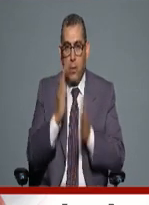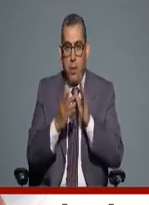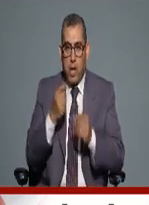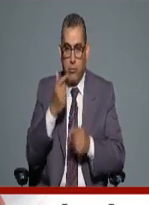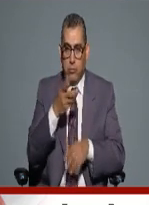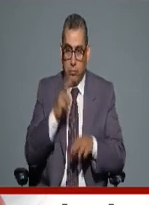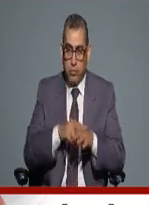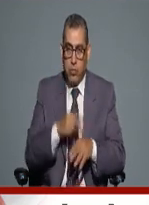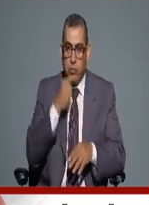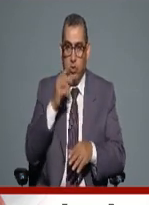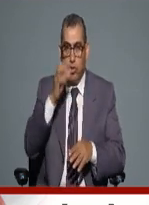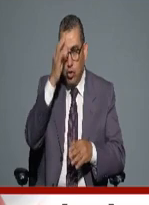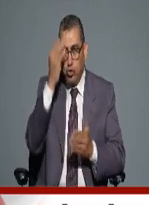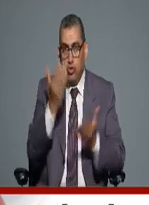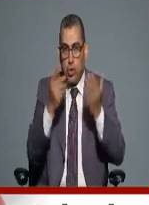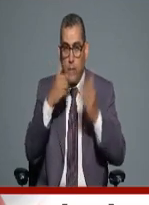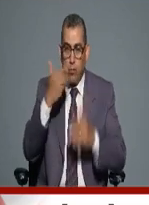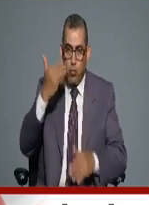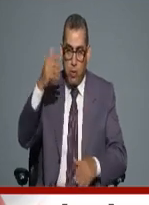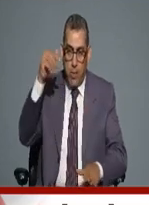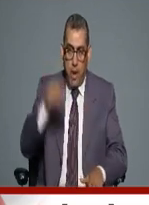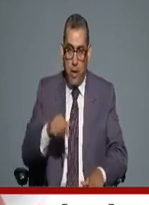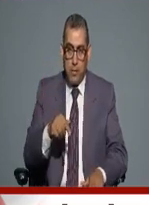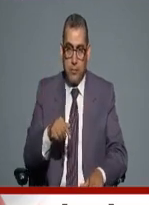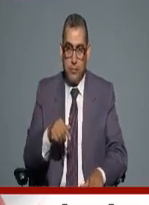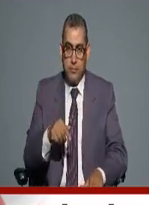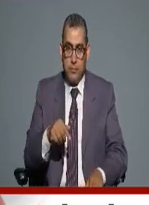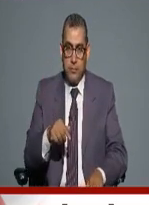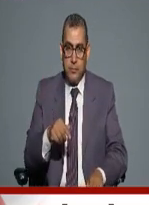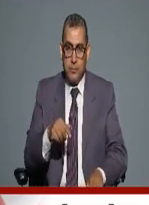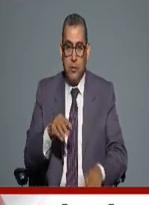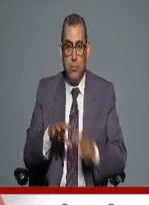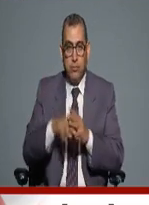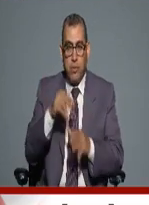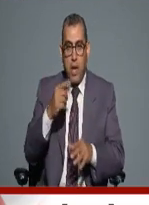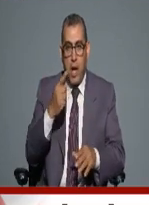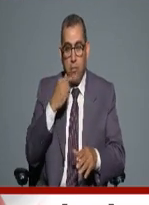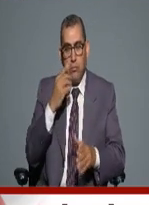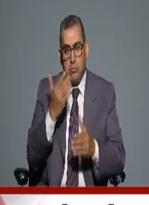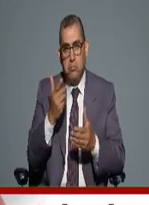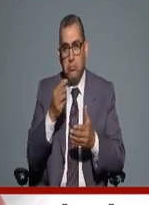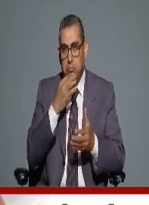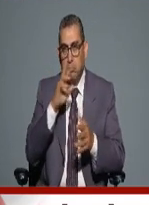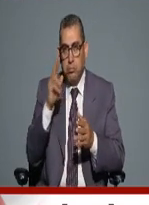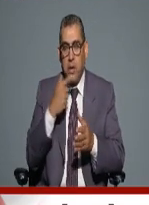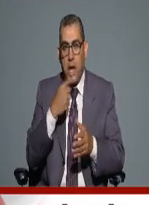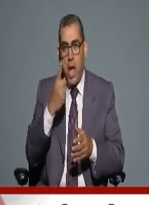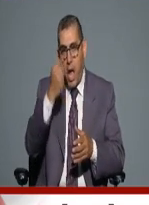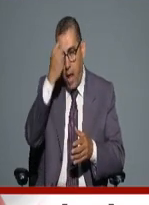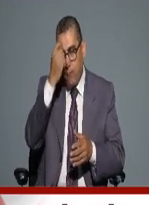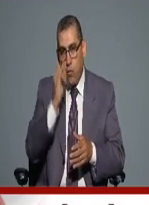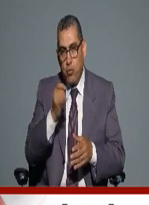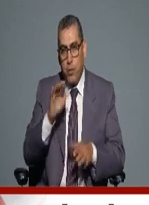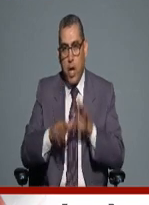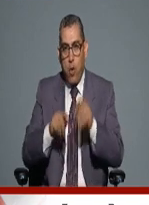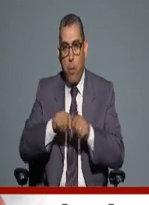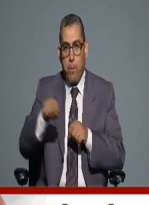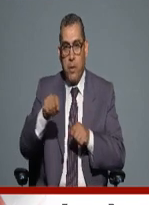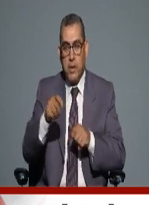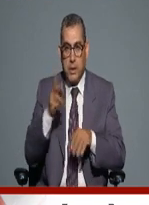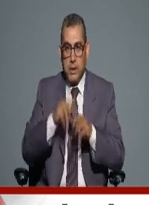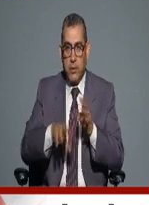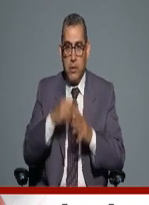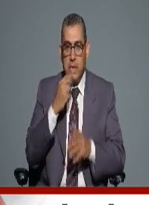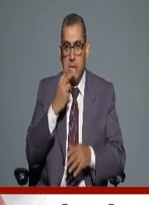جنيه، وإن شاء الله في المستقبل عندنا على الأقل 1500 كيلومتر في